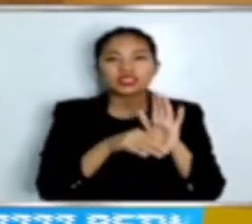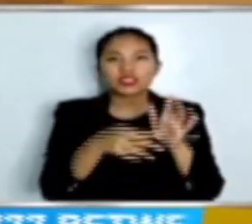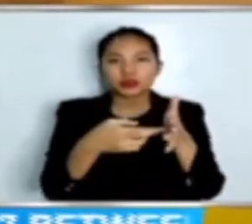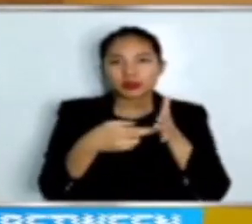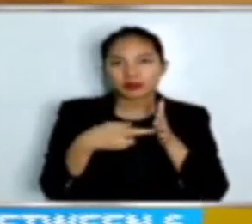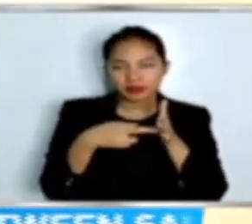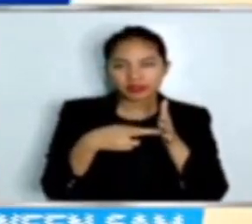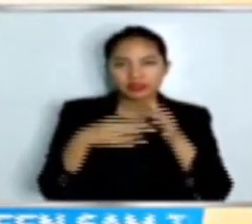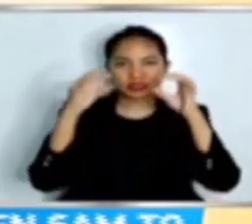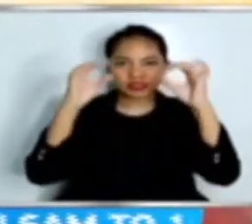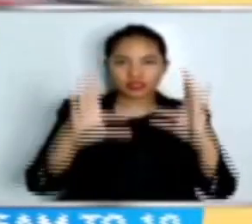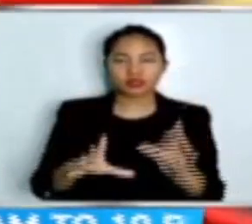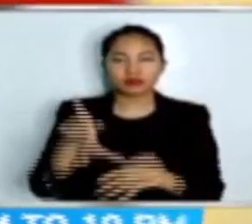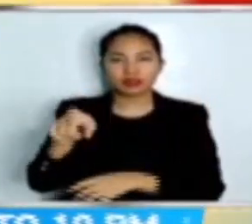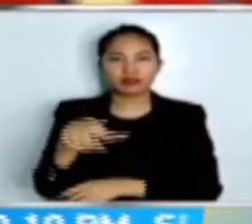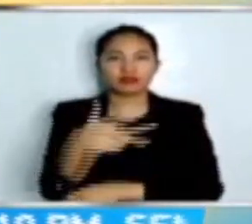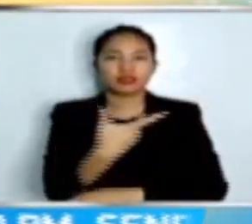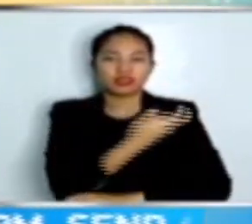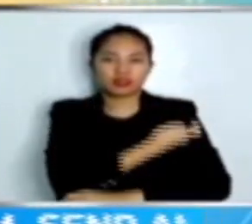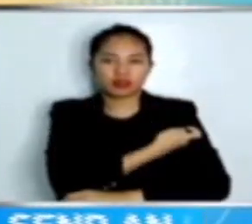Salima Refran.